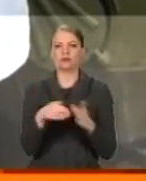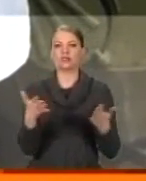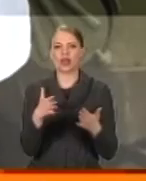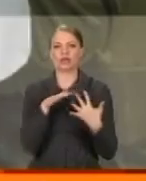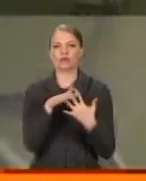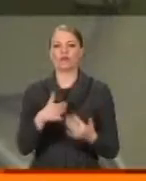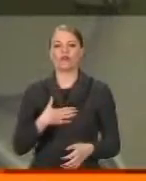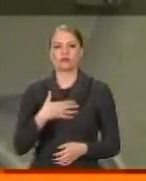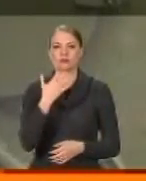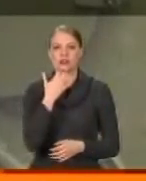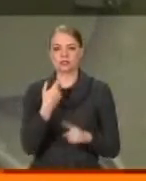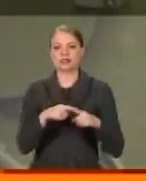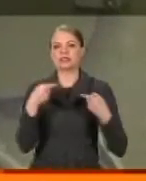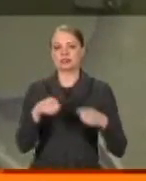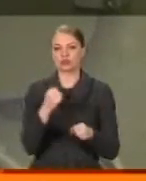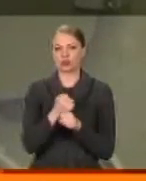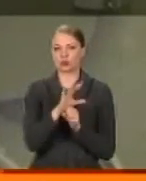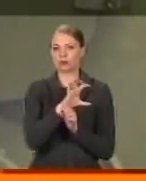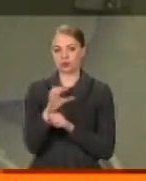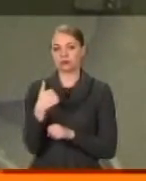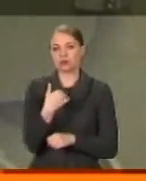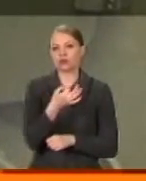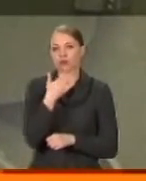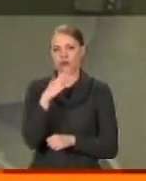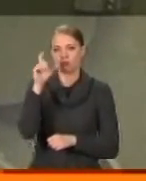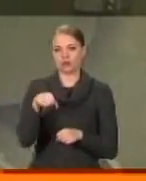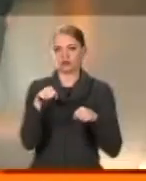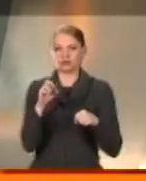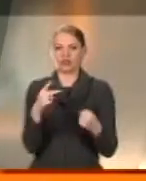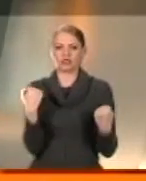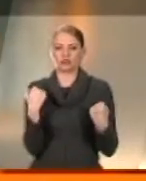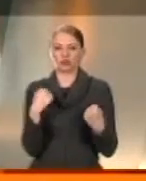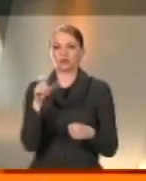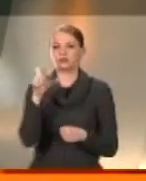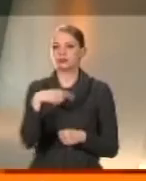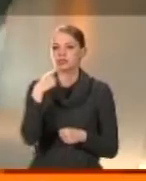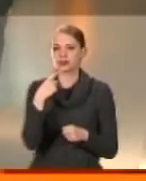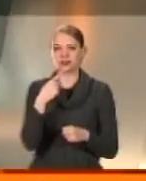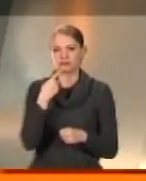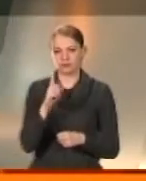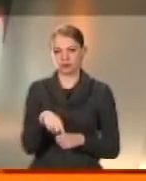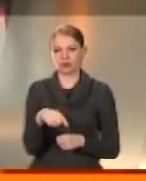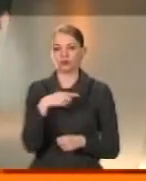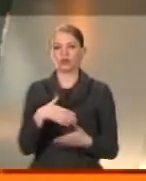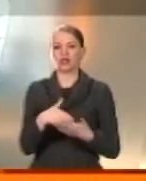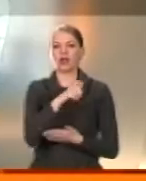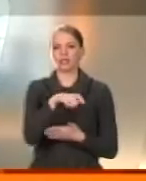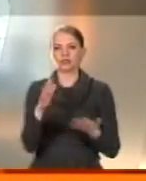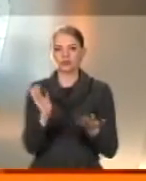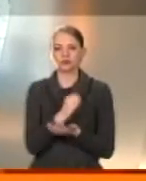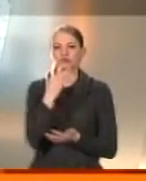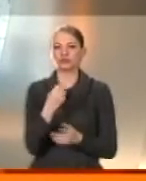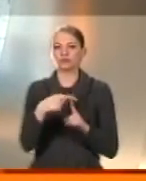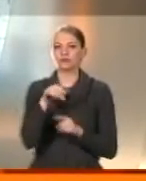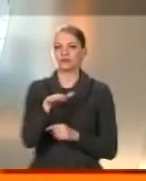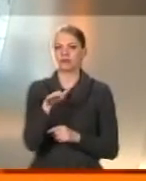воював мій дід. Так, це дійсно зроблені фотографії. Мені подобається Валуєв як спортсмен. Шевцов сказав неправду. Активісти відшукали ще